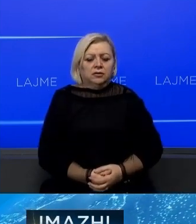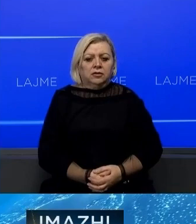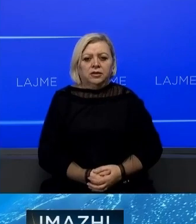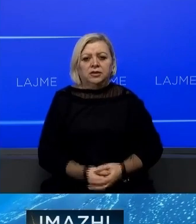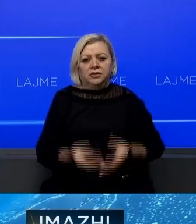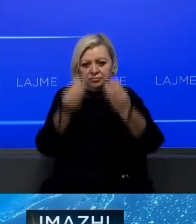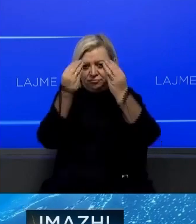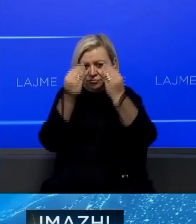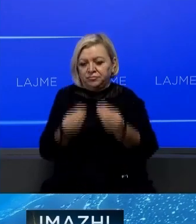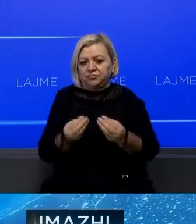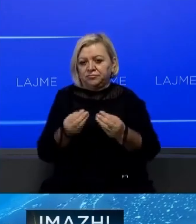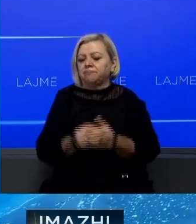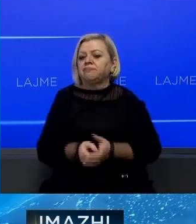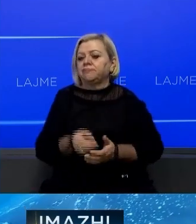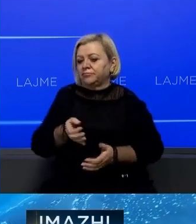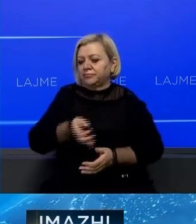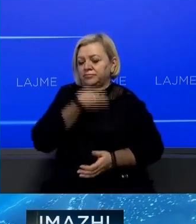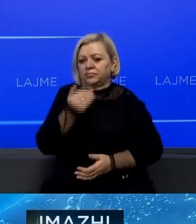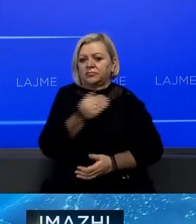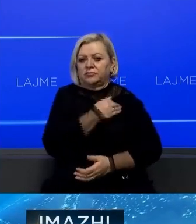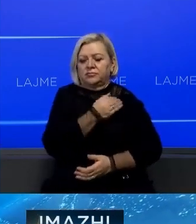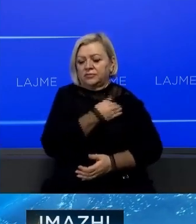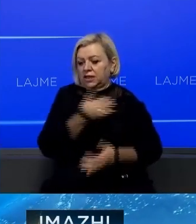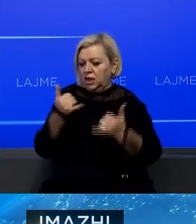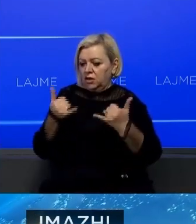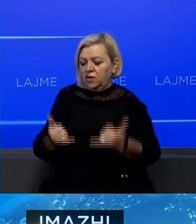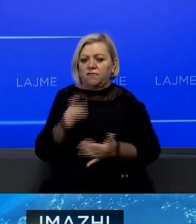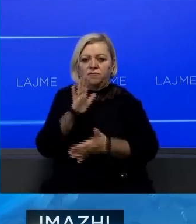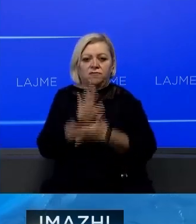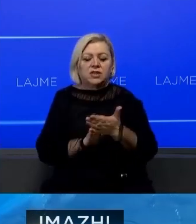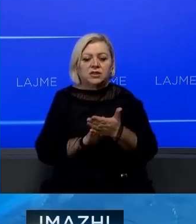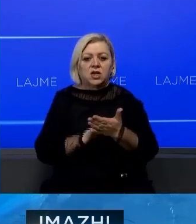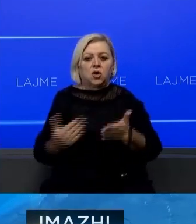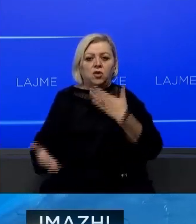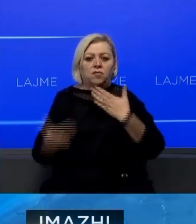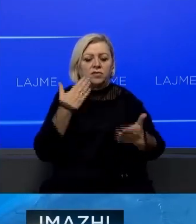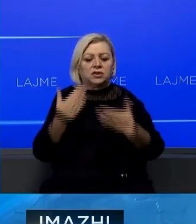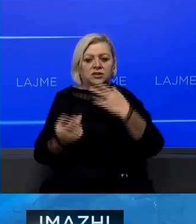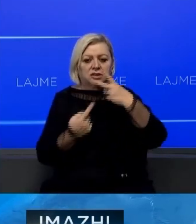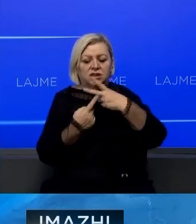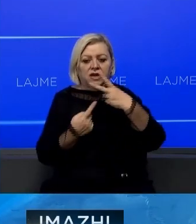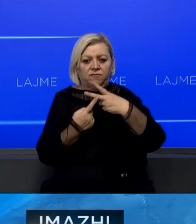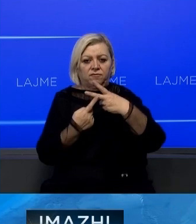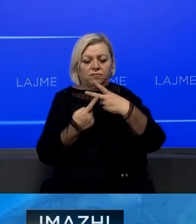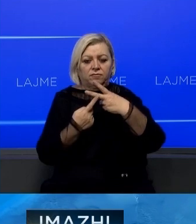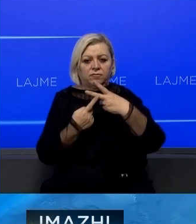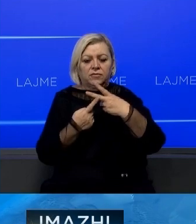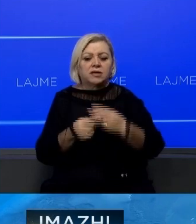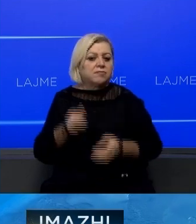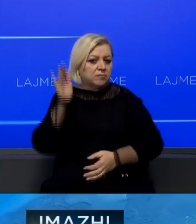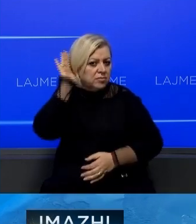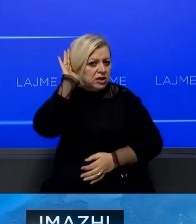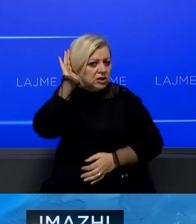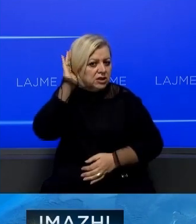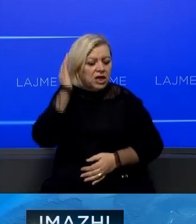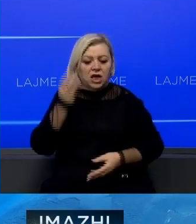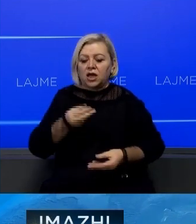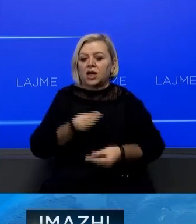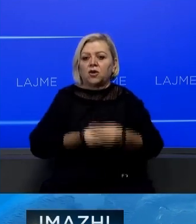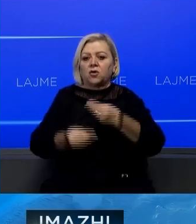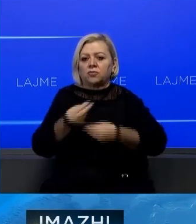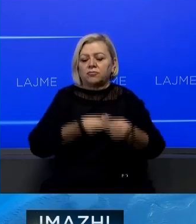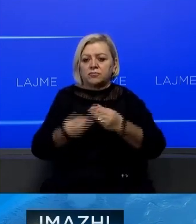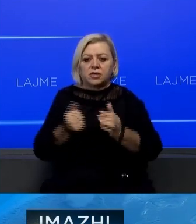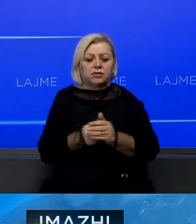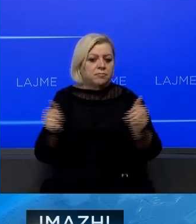Të ndruar shikues, nga regjia më bëjnë të ditur se tashmë ka filluar konferenca për media të cien po e mban Ministria e Ekonomisë, Artani